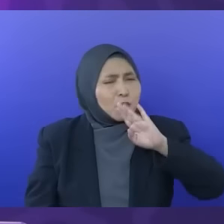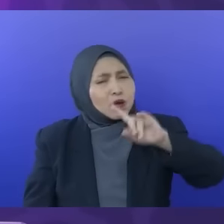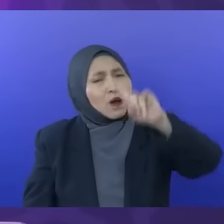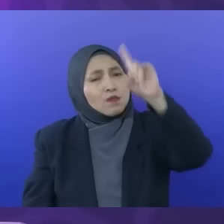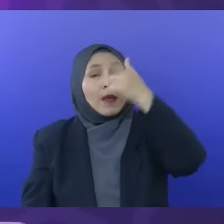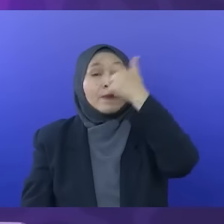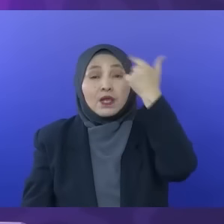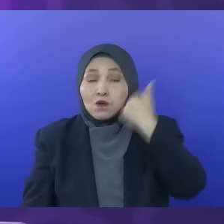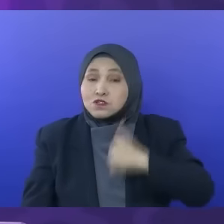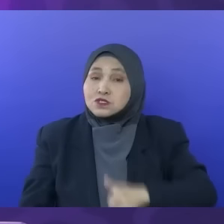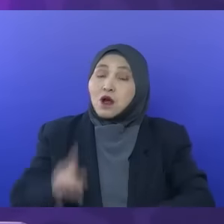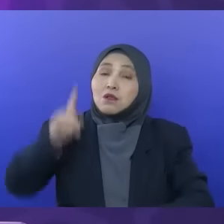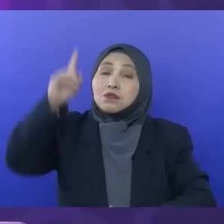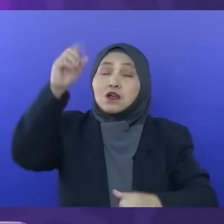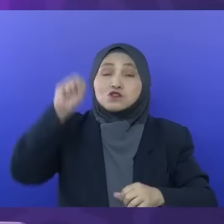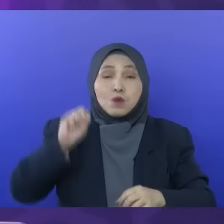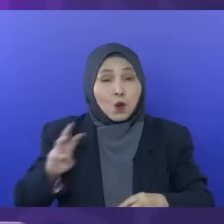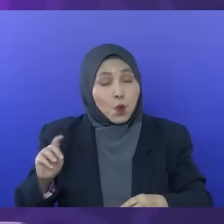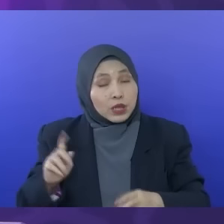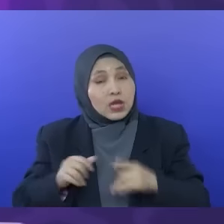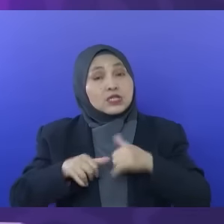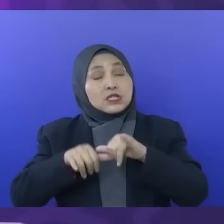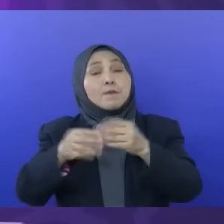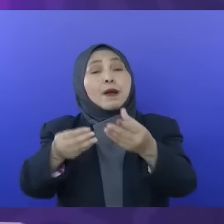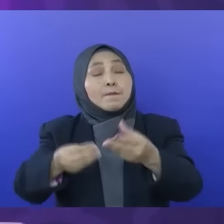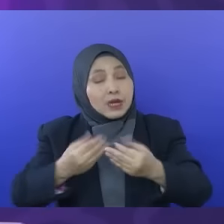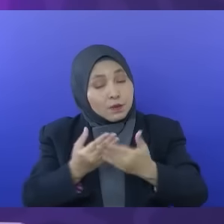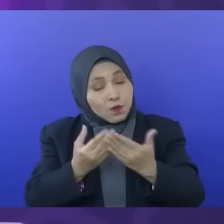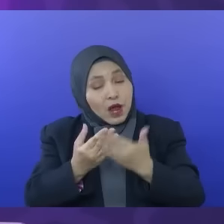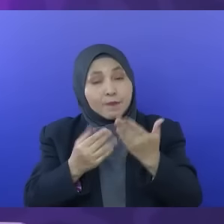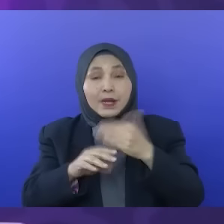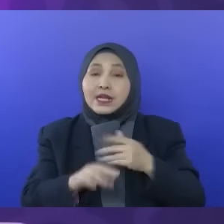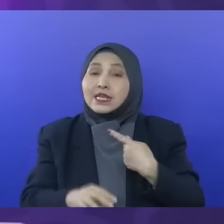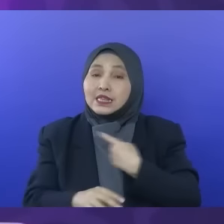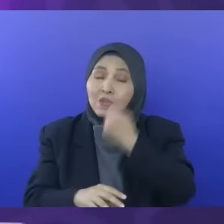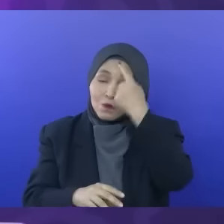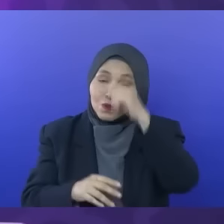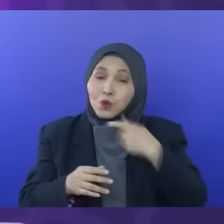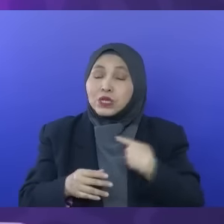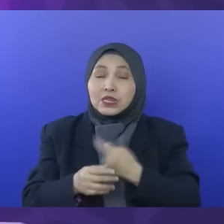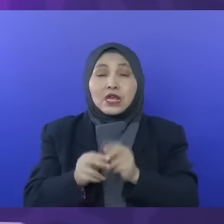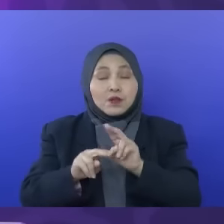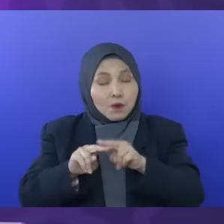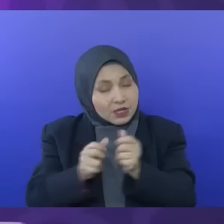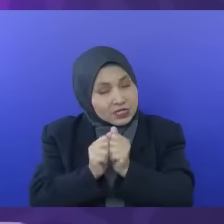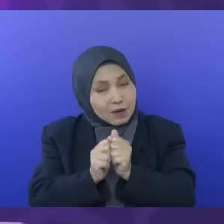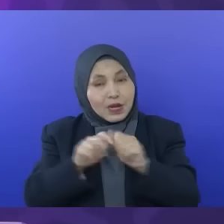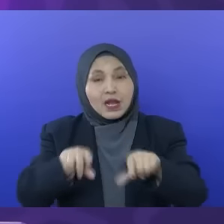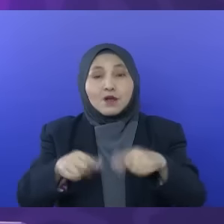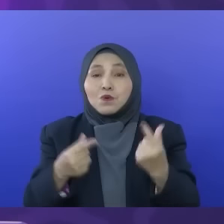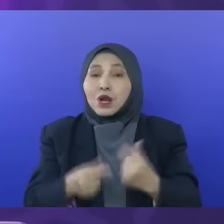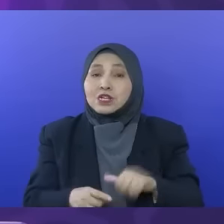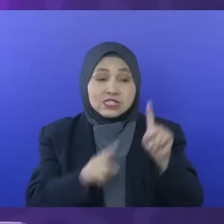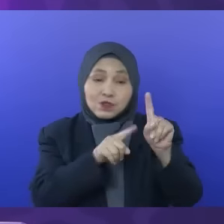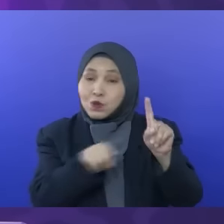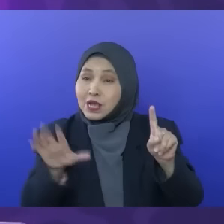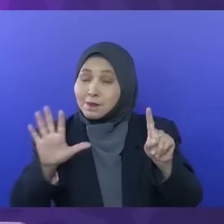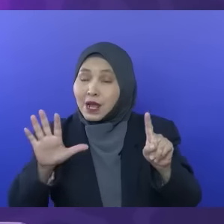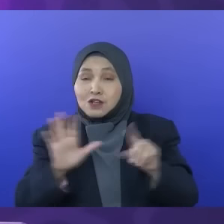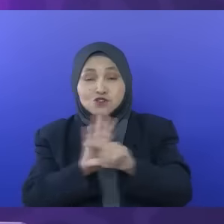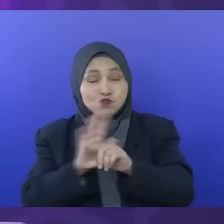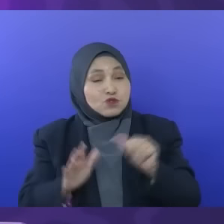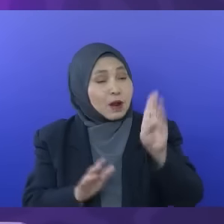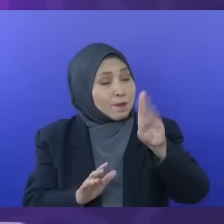karena Allah Subhanahu Wa Ta'ala masih lagi memberi kemudahan kepada kita untuk kita bersama dengan Alquran satu hingga lima surah